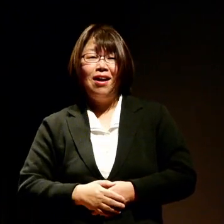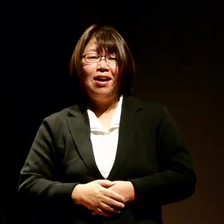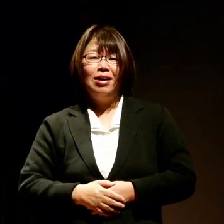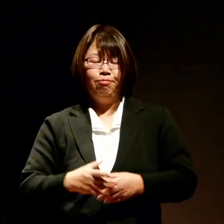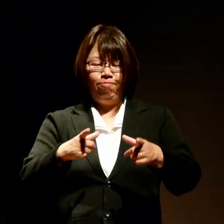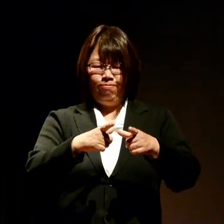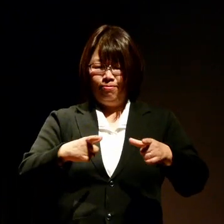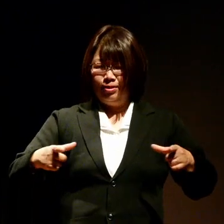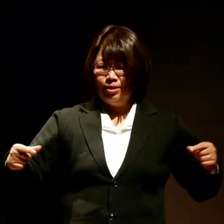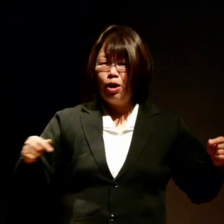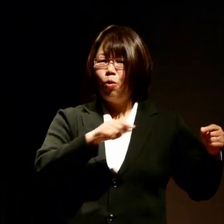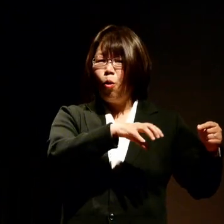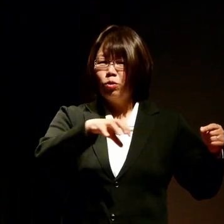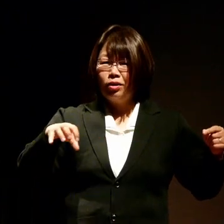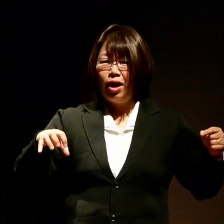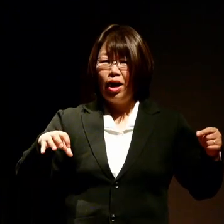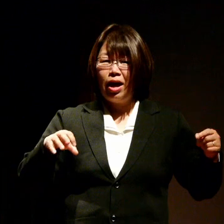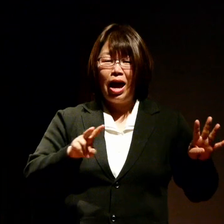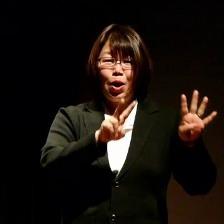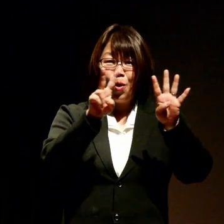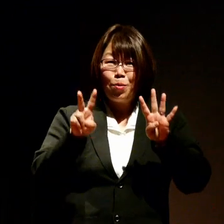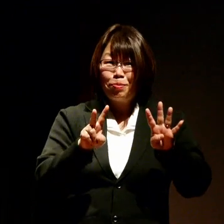全国でコンビニみたいに